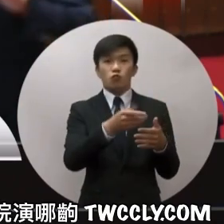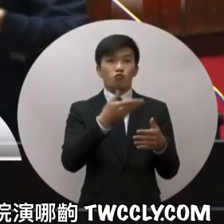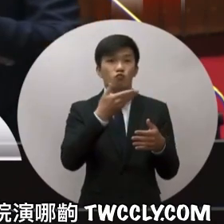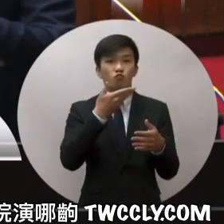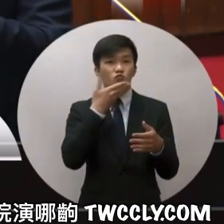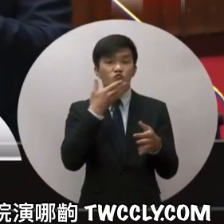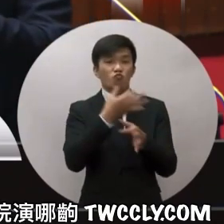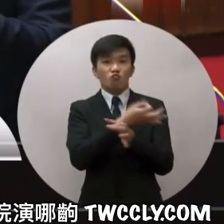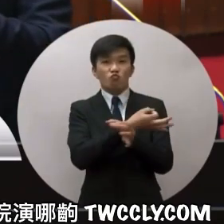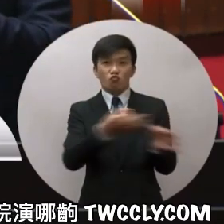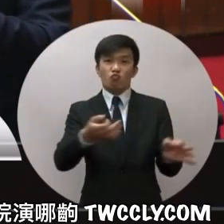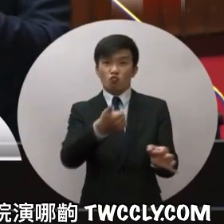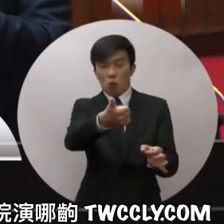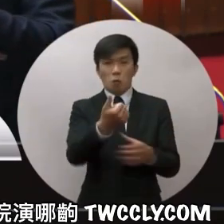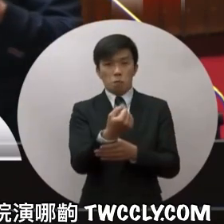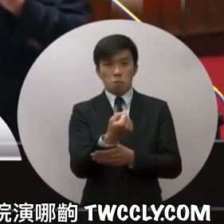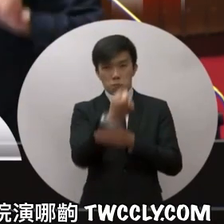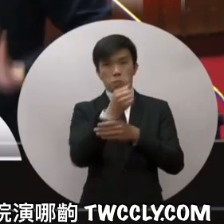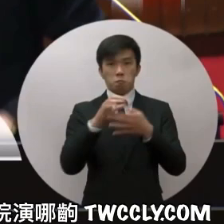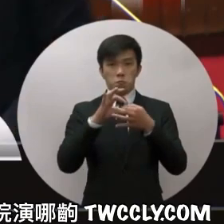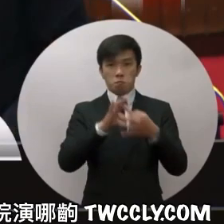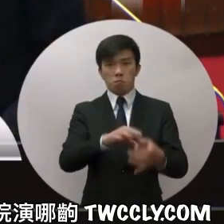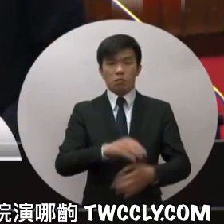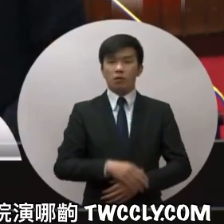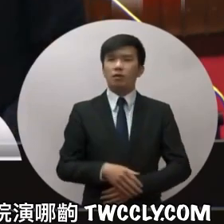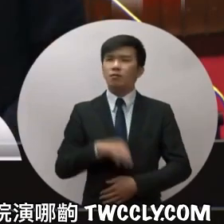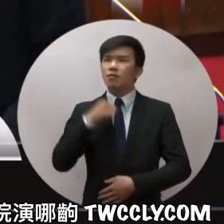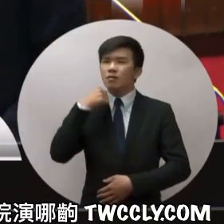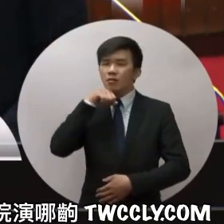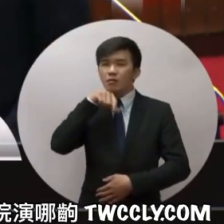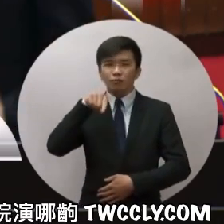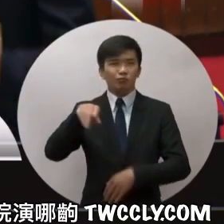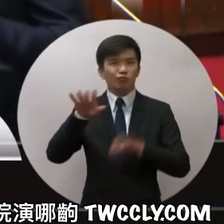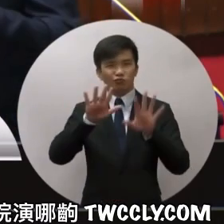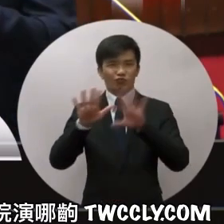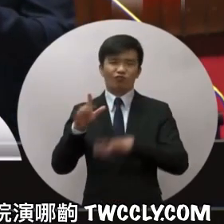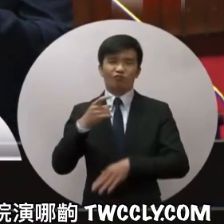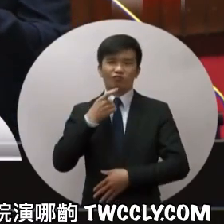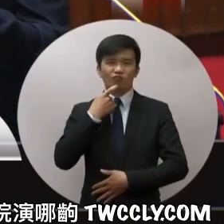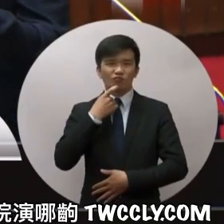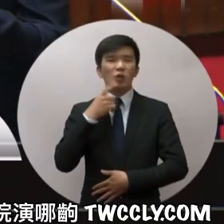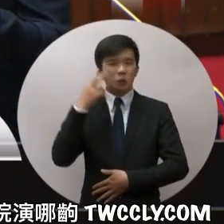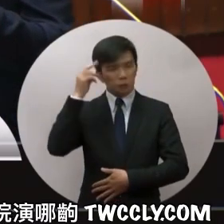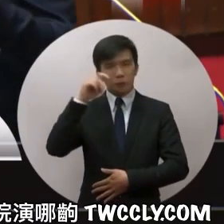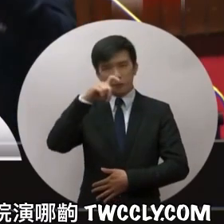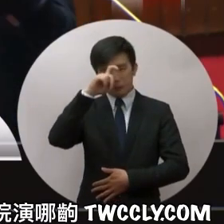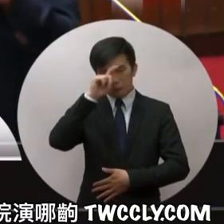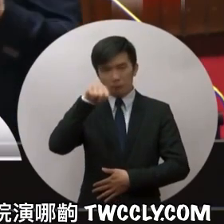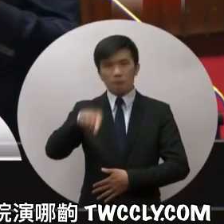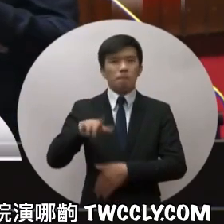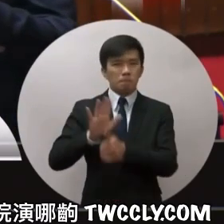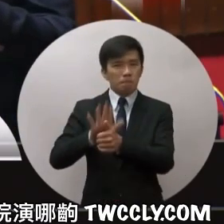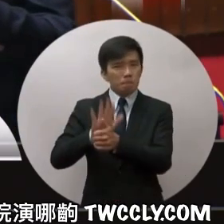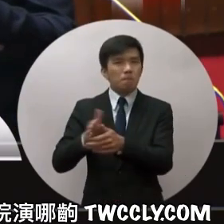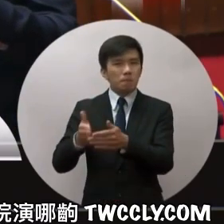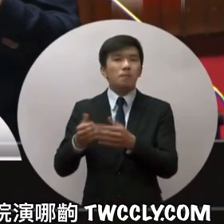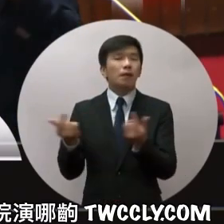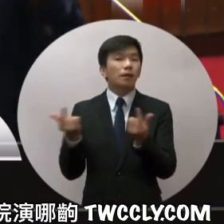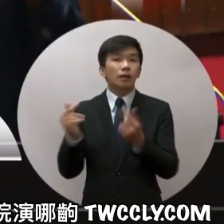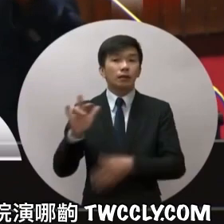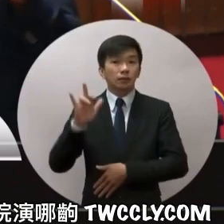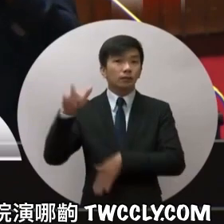限量的這個在支持那看到台灣的這個情況我們覺得是將心比心航空的啦